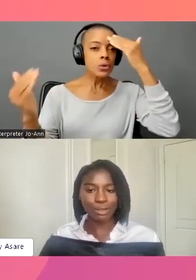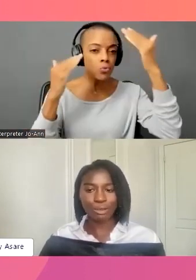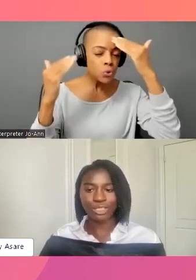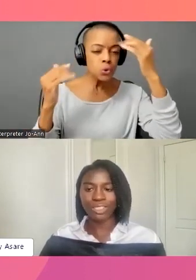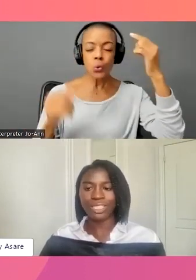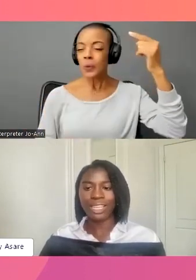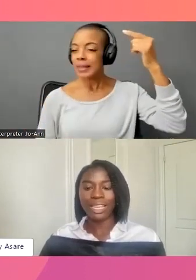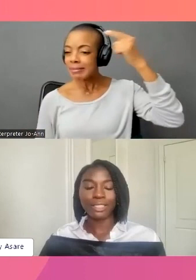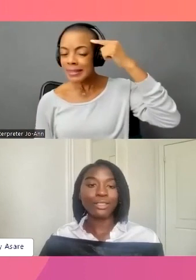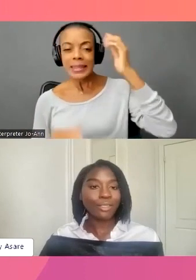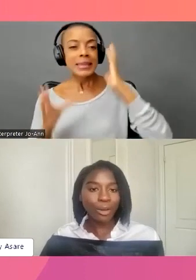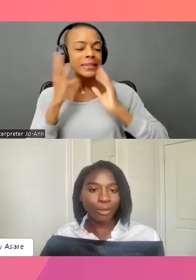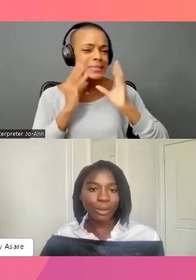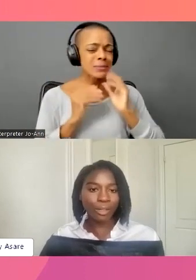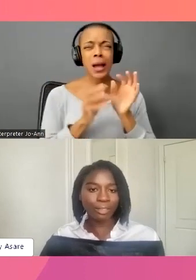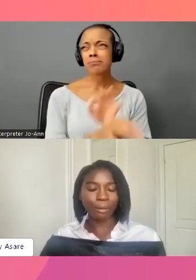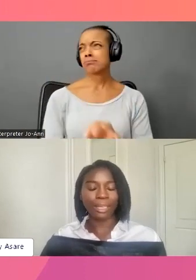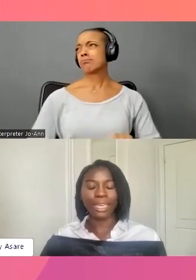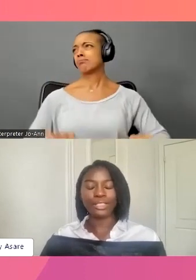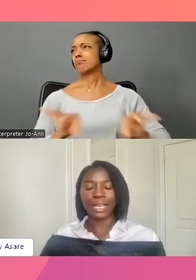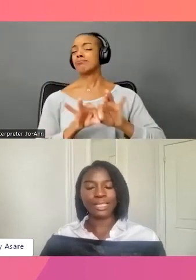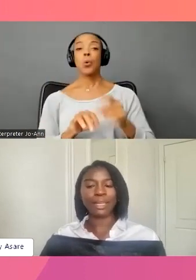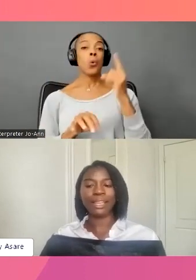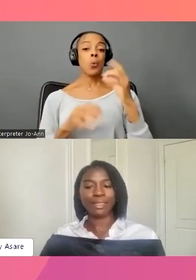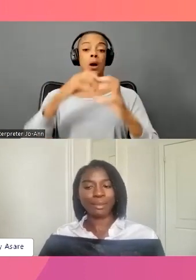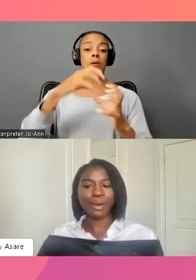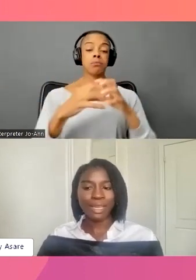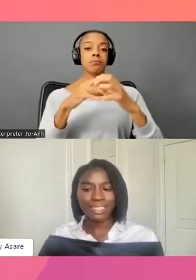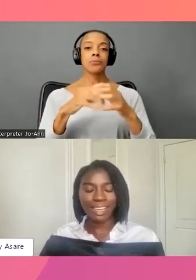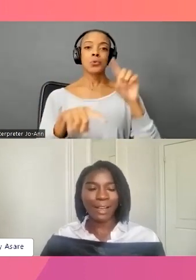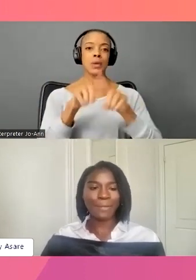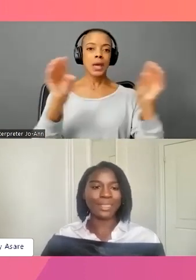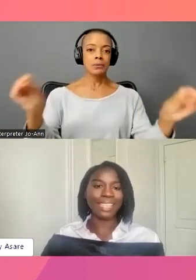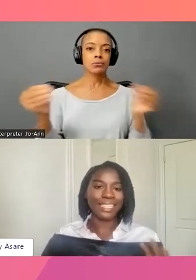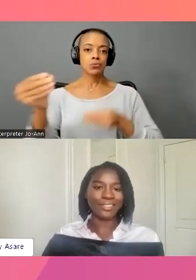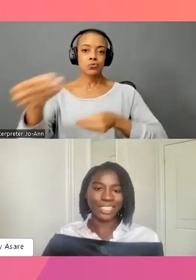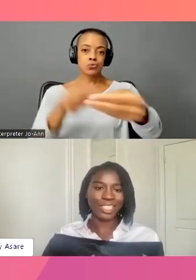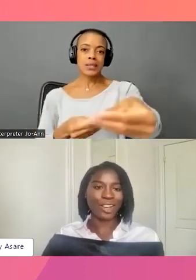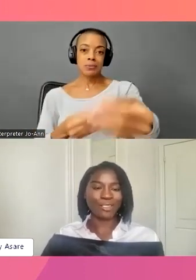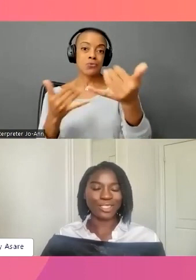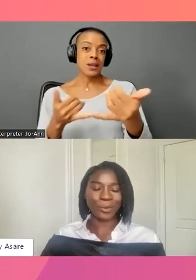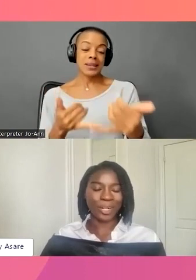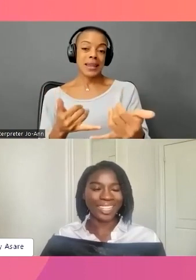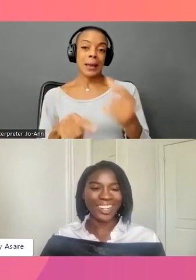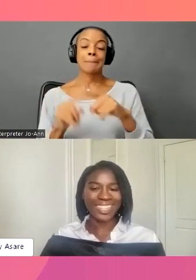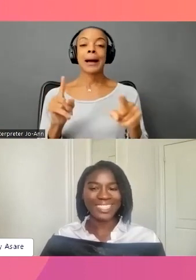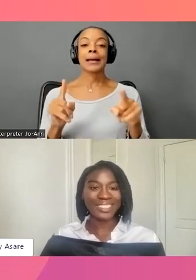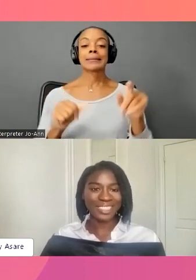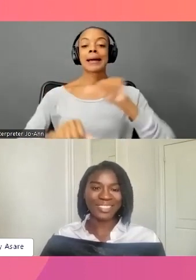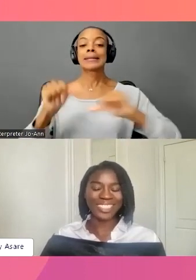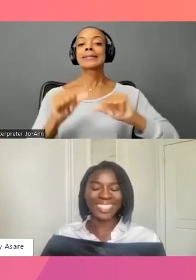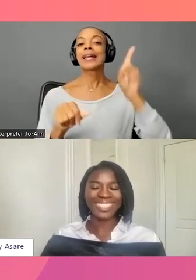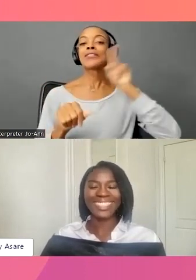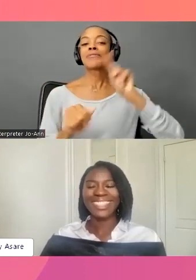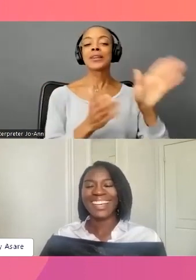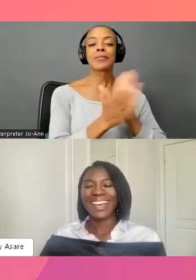beaucoup. Donc, il est crucial de bien comprendre cela. C'est également le seul organe qu'on ne peut transplanter en